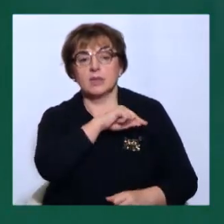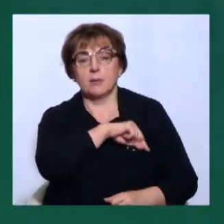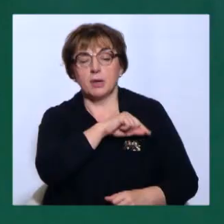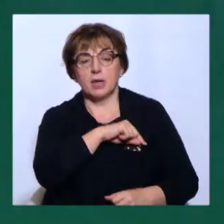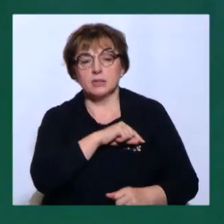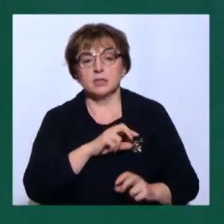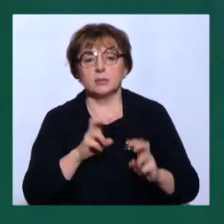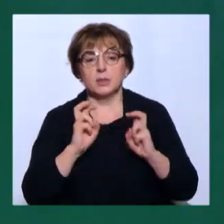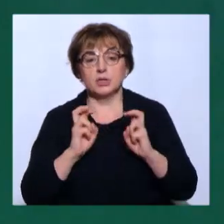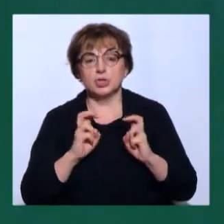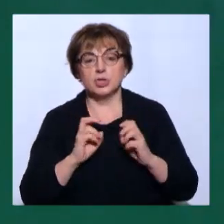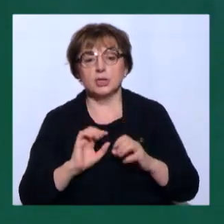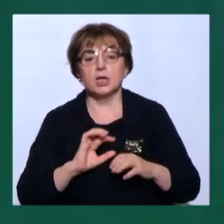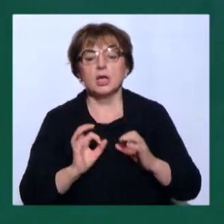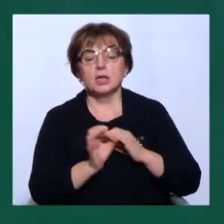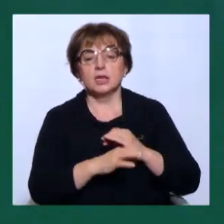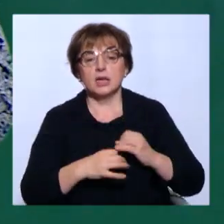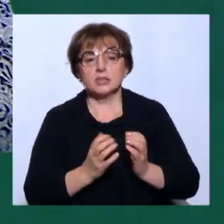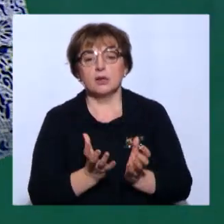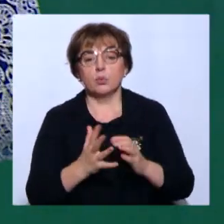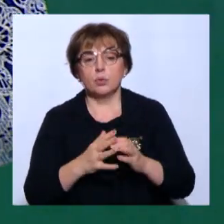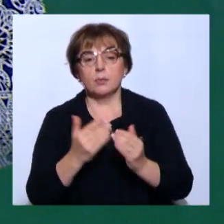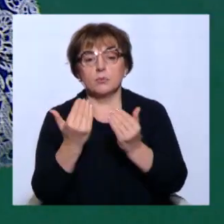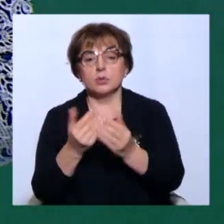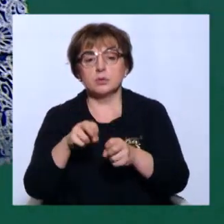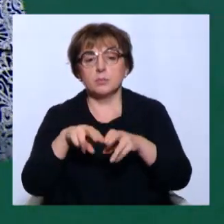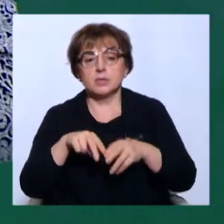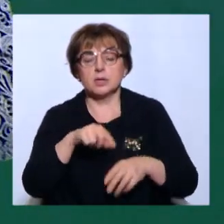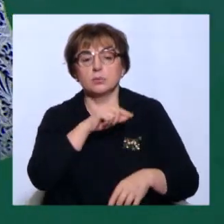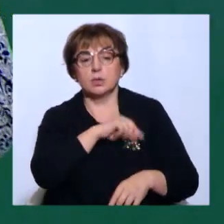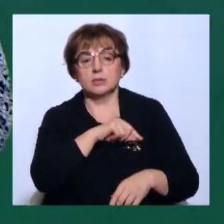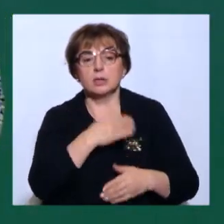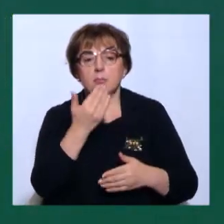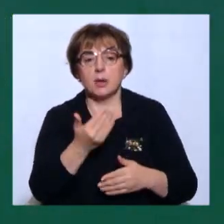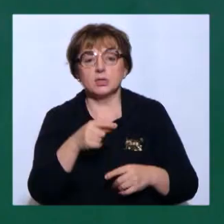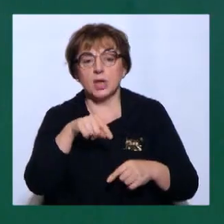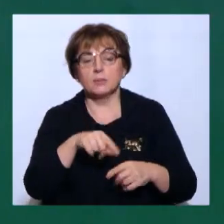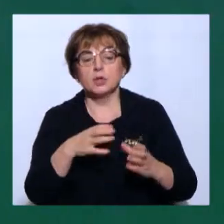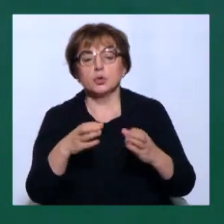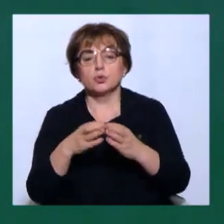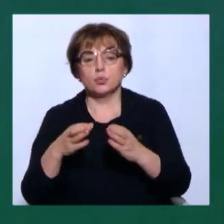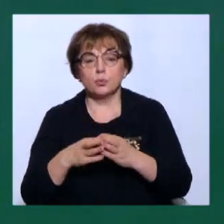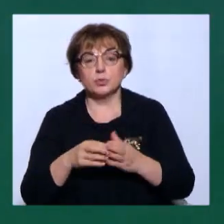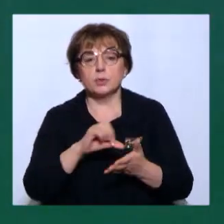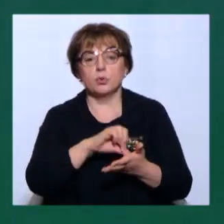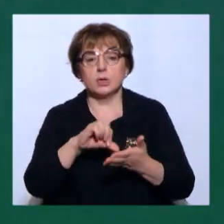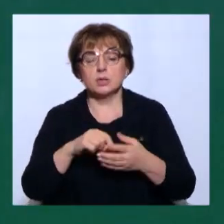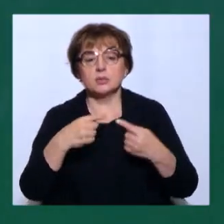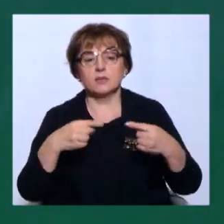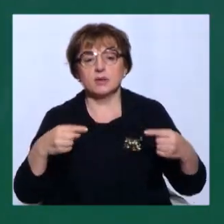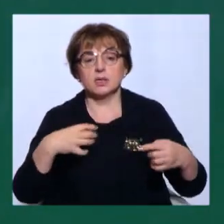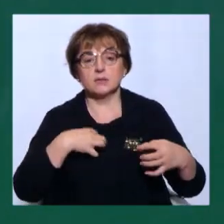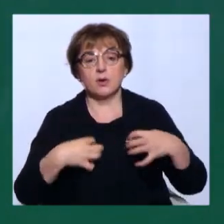დამახასიათებელი ნიშნები, ნაწლავღრუიანთა ტიპის დამახასიათებელი ნიშნები და მასში ამ ტიპში გაერთიანებული